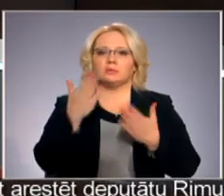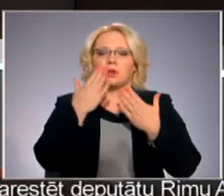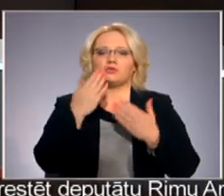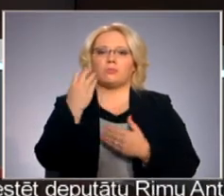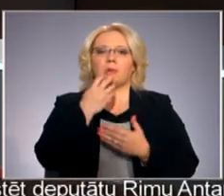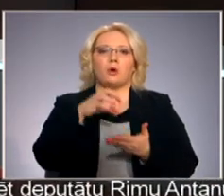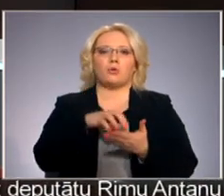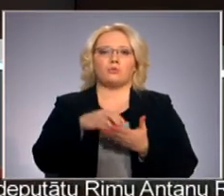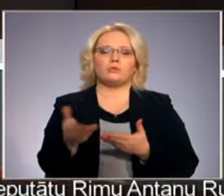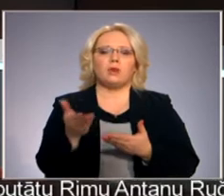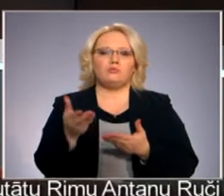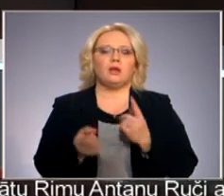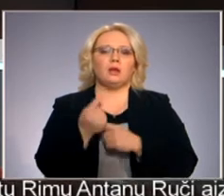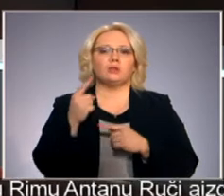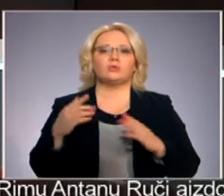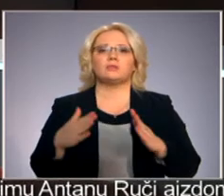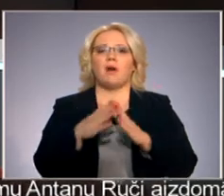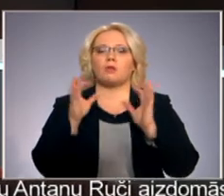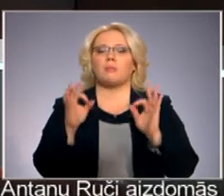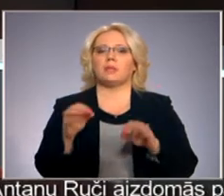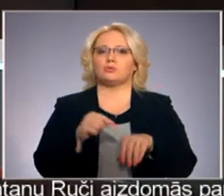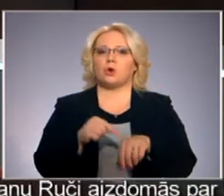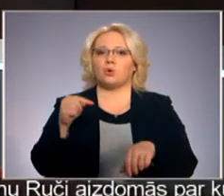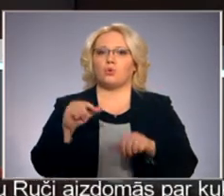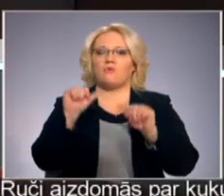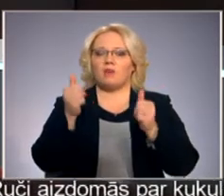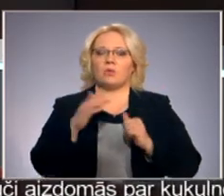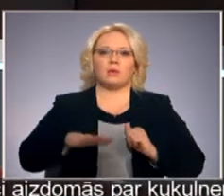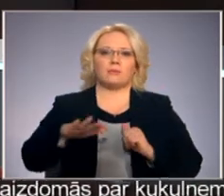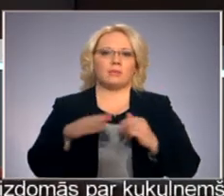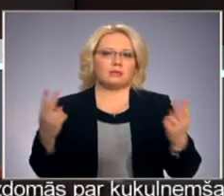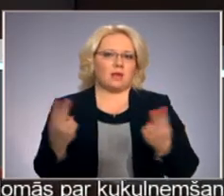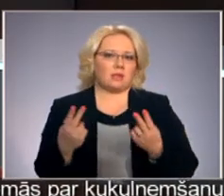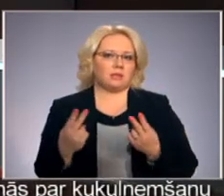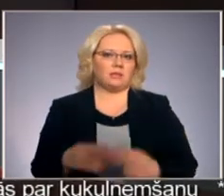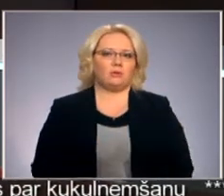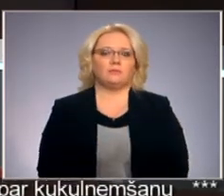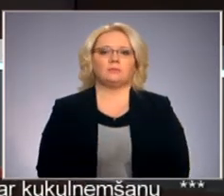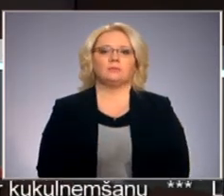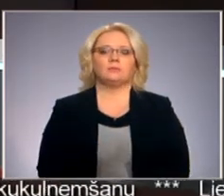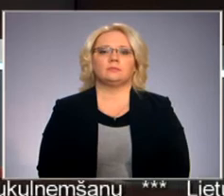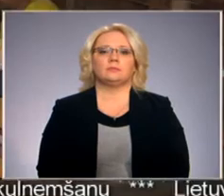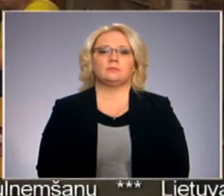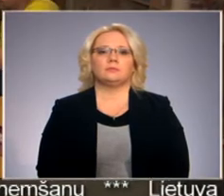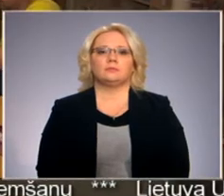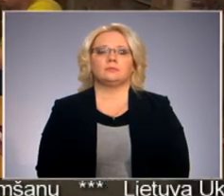piparkūku cepšana rada šo svētku patieso sajūtu un veido ģimenes tradīciju. Turpina Latgales kolēģi.